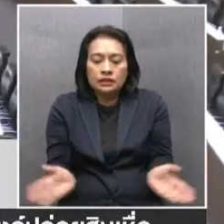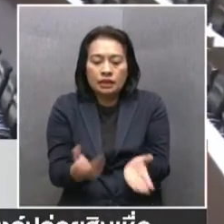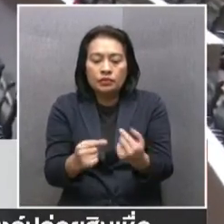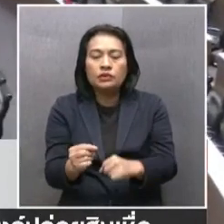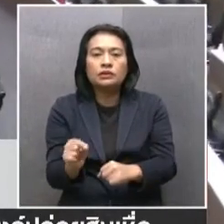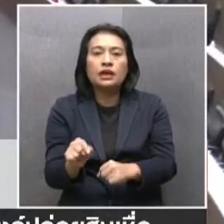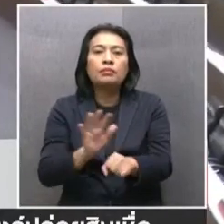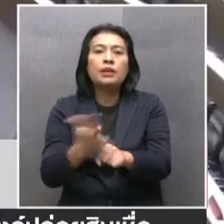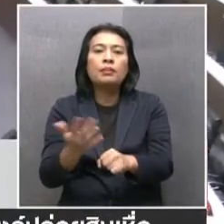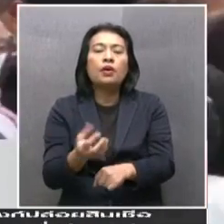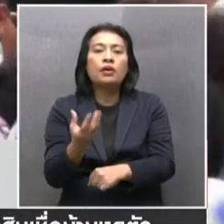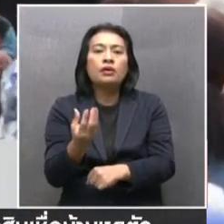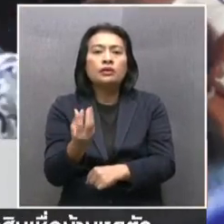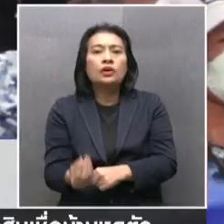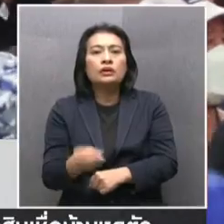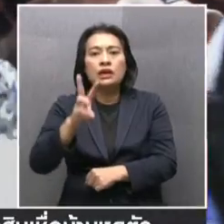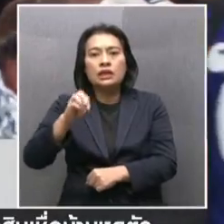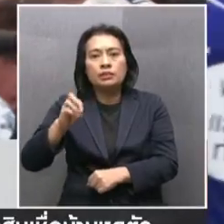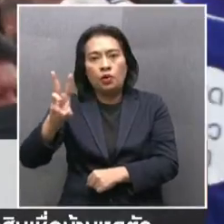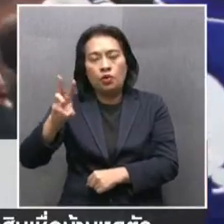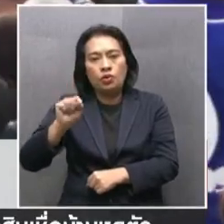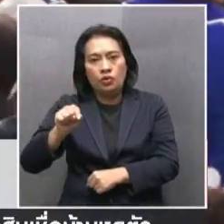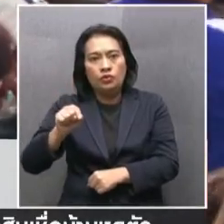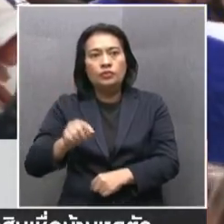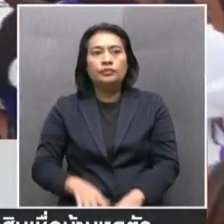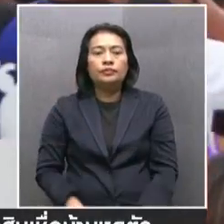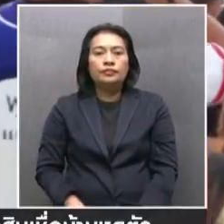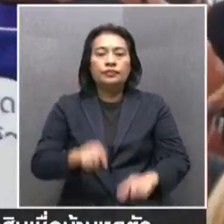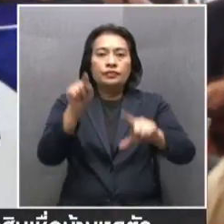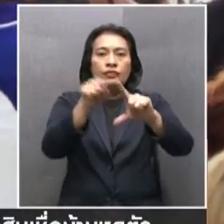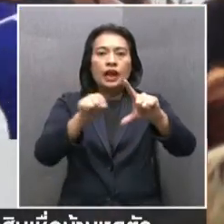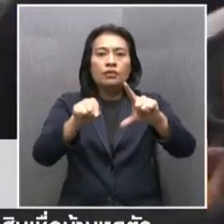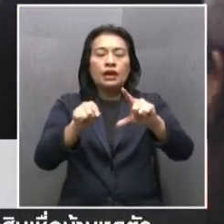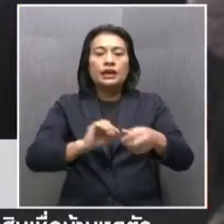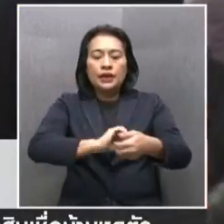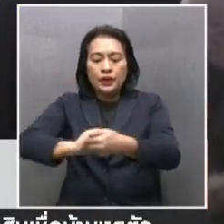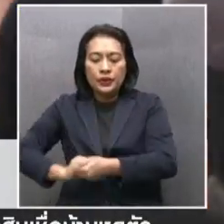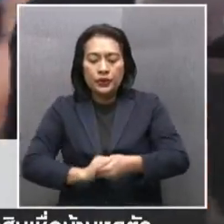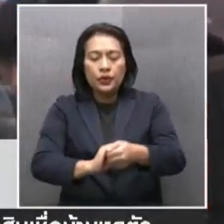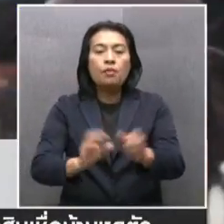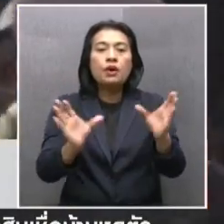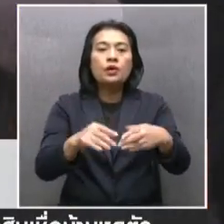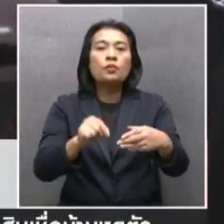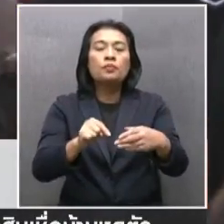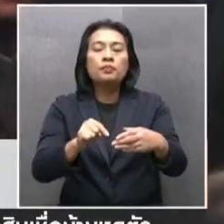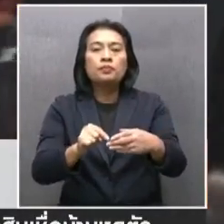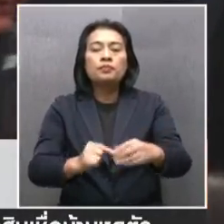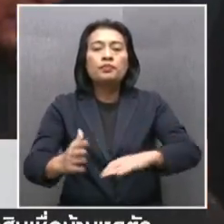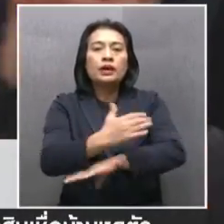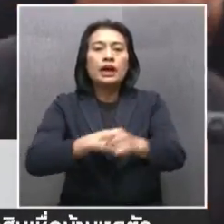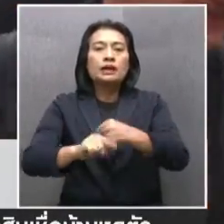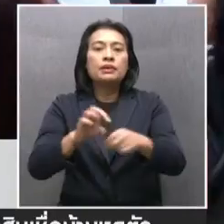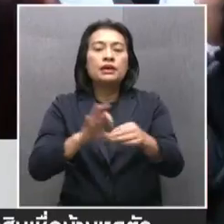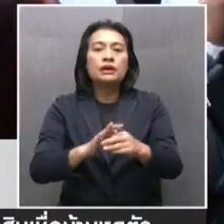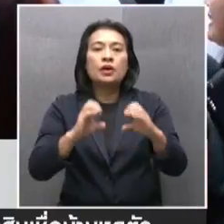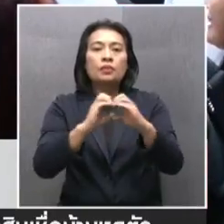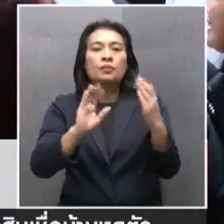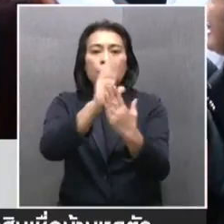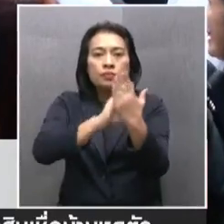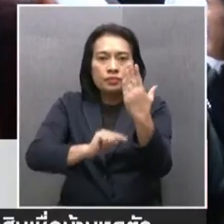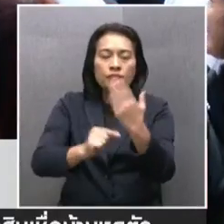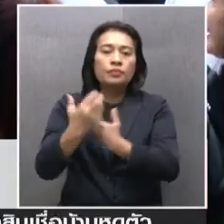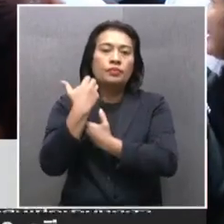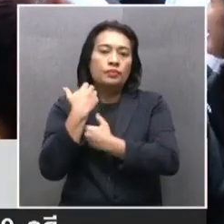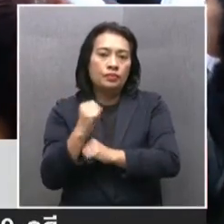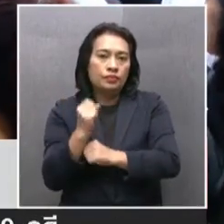66เสียงล่าสุดก้าวไกลยังไม่ปิดประตูจับมือกับพรรคการเมืองฝ่ายอนุรักษ์นิยมภูมิใจไทยประชาธิปั